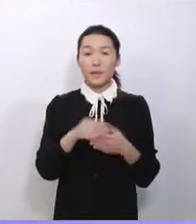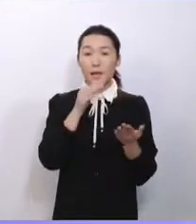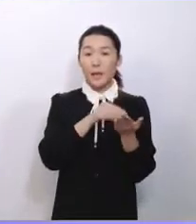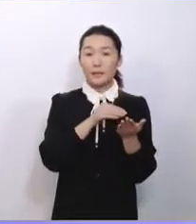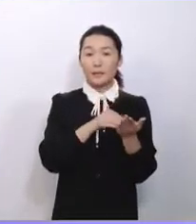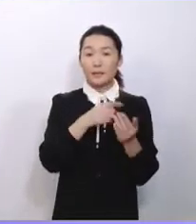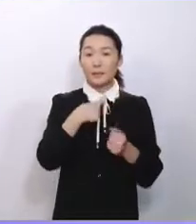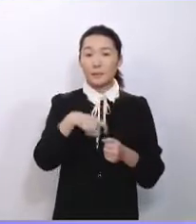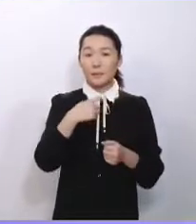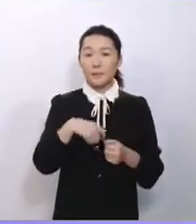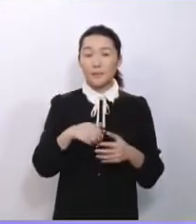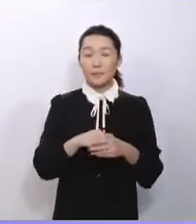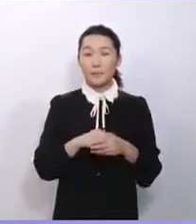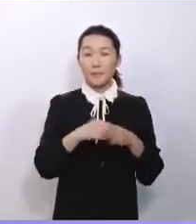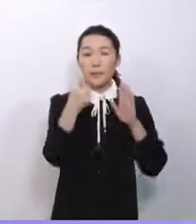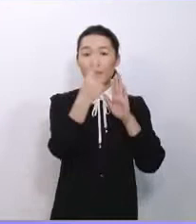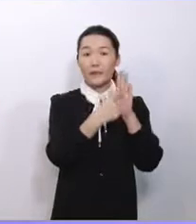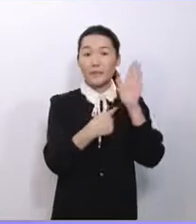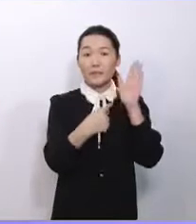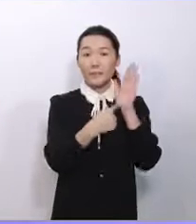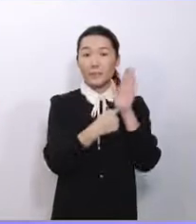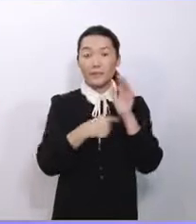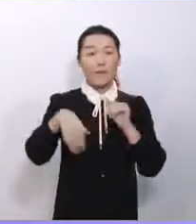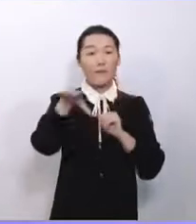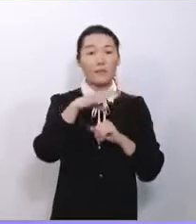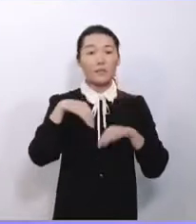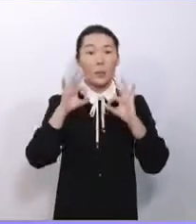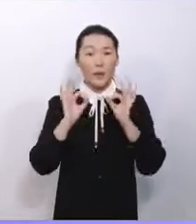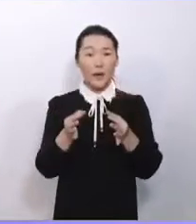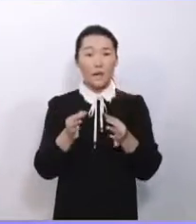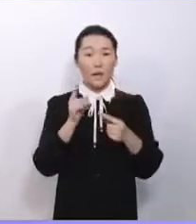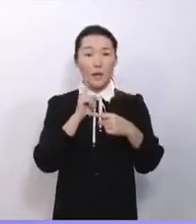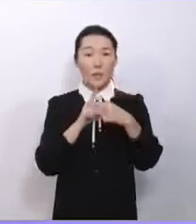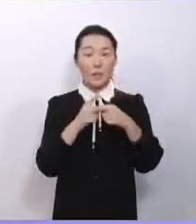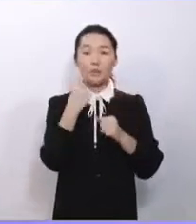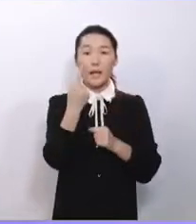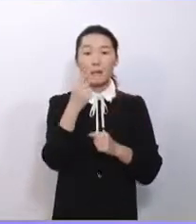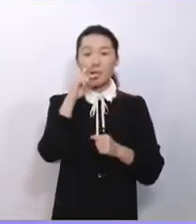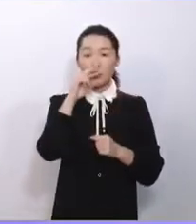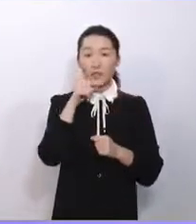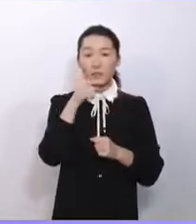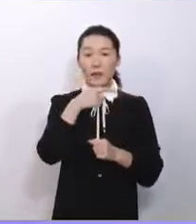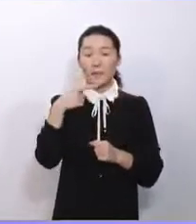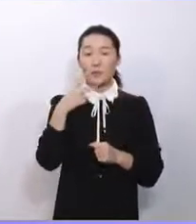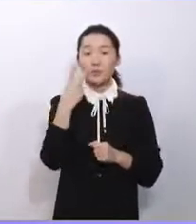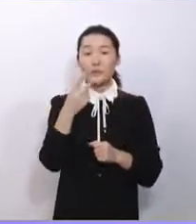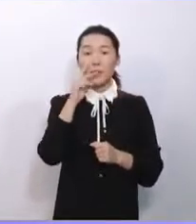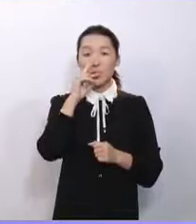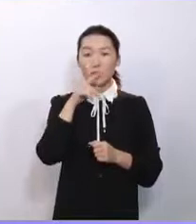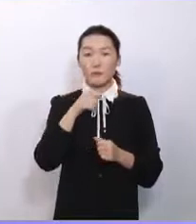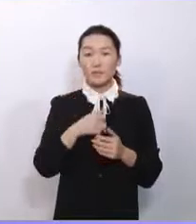Оцените себя. Восклицательный знак – все правильно. Плюс одна ошибка, минус две